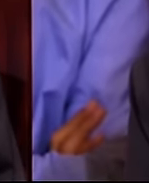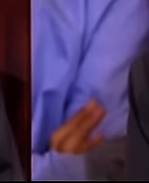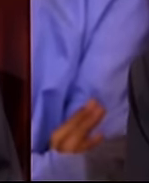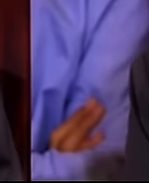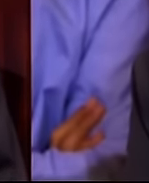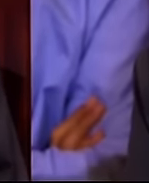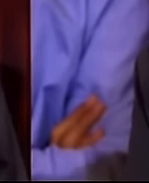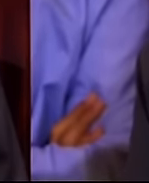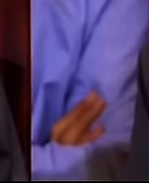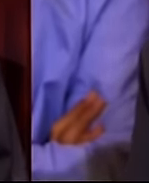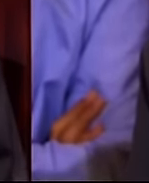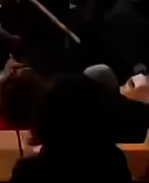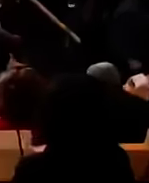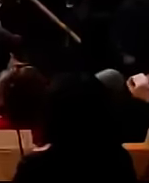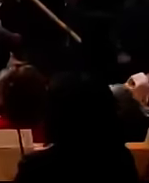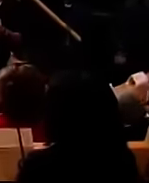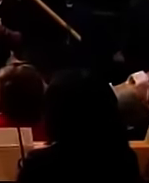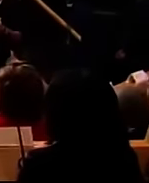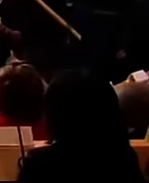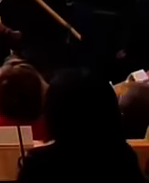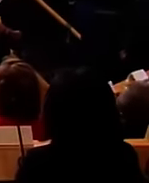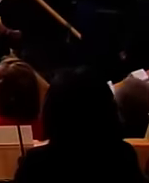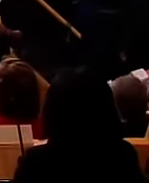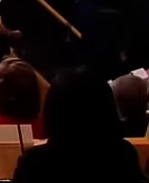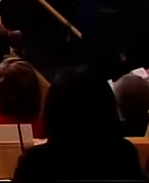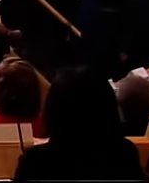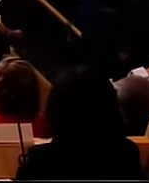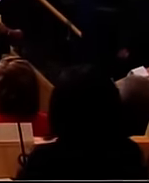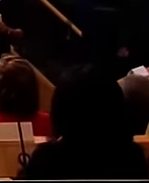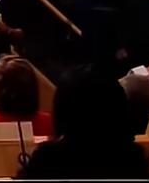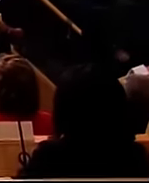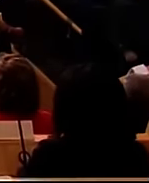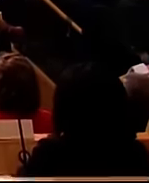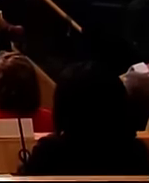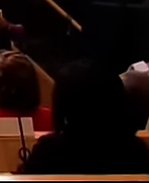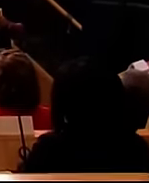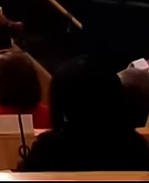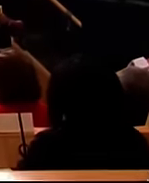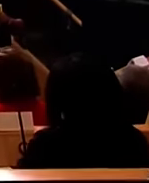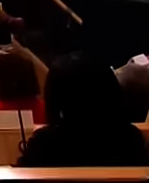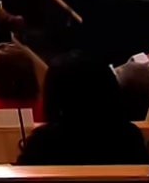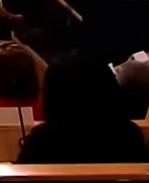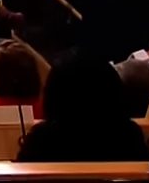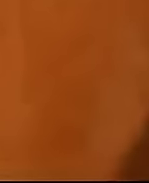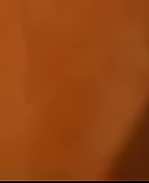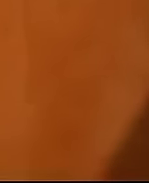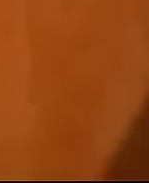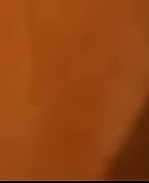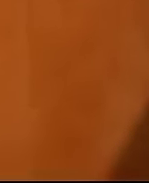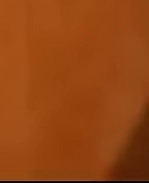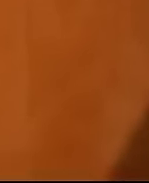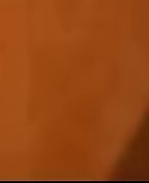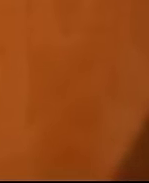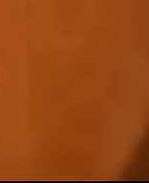18 blancs et la liste grand chance conduite par Alf MarieAnne a recueilli